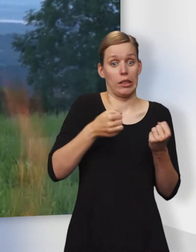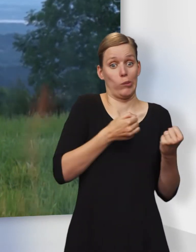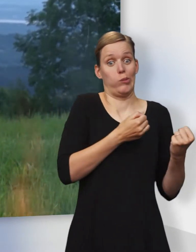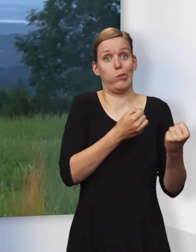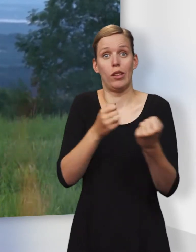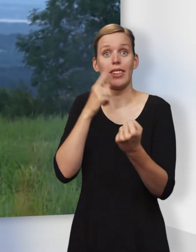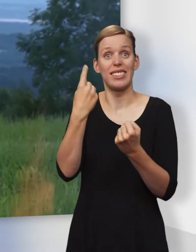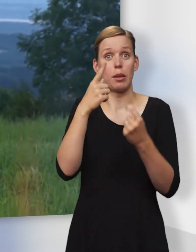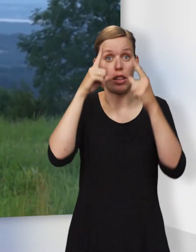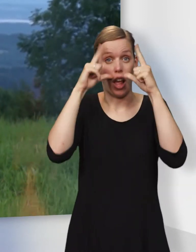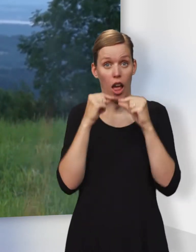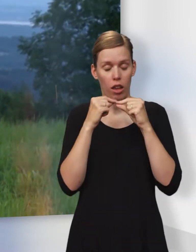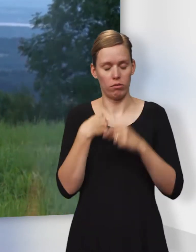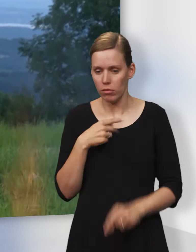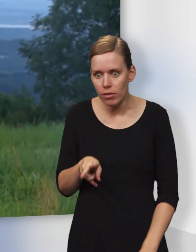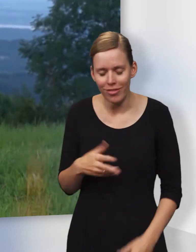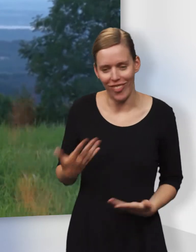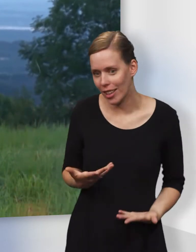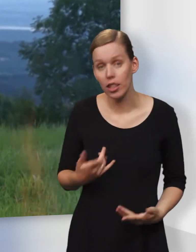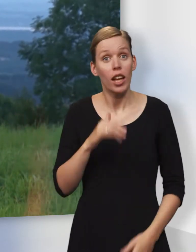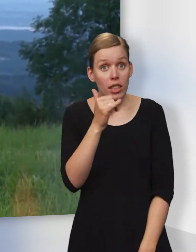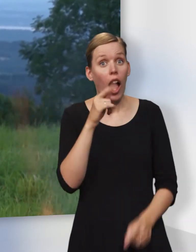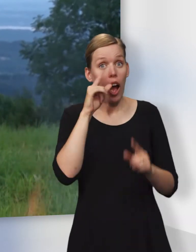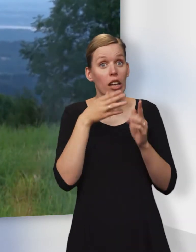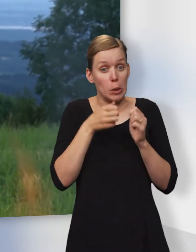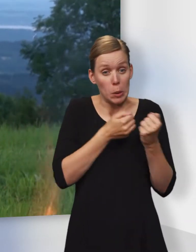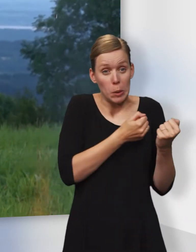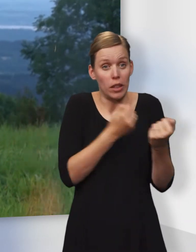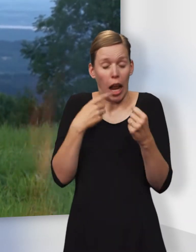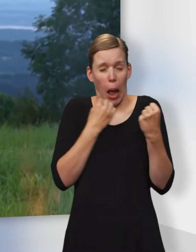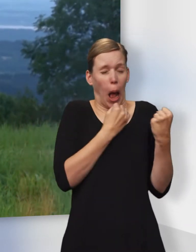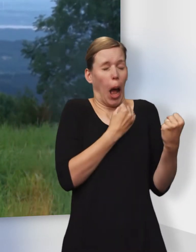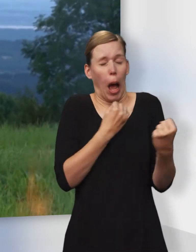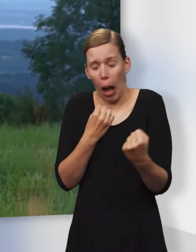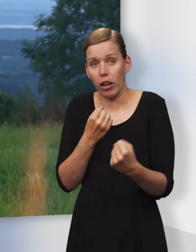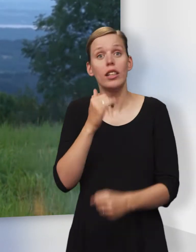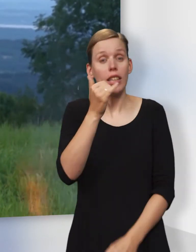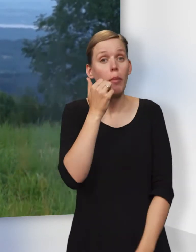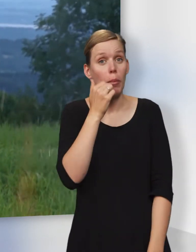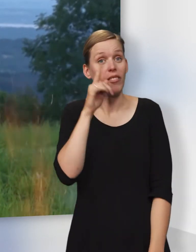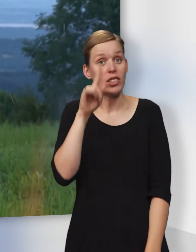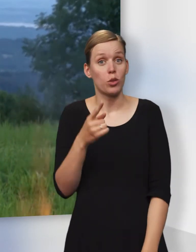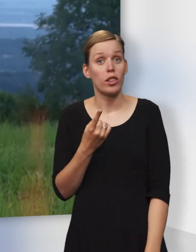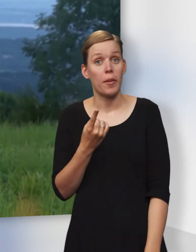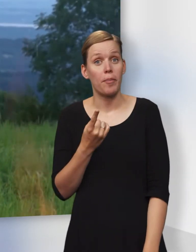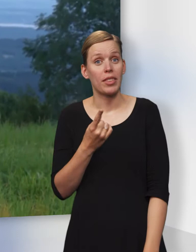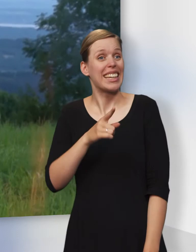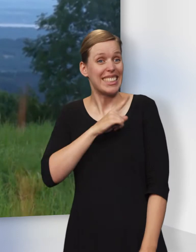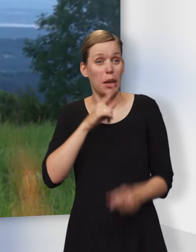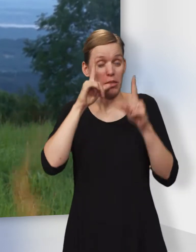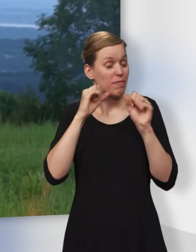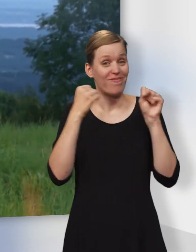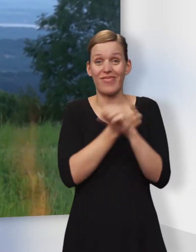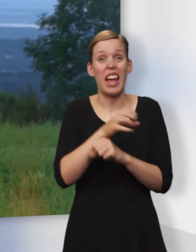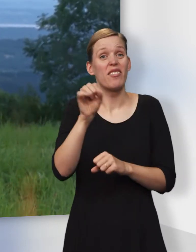zu. Was? Frage ich zurück. Sie macht die Augen zu, in einer scharfen Kurve. Ja, Papa, weißt du, ich persönlich kann die Augen nicht